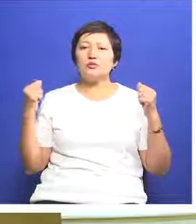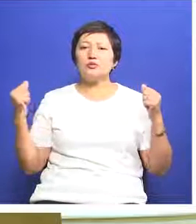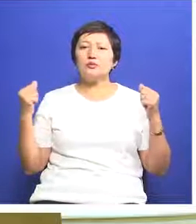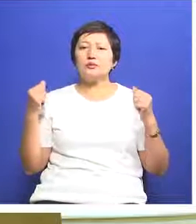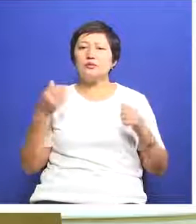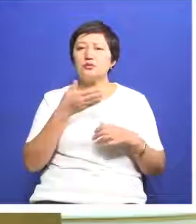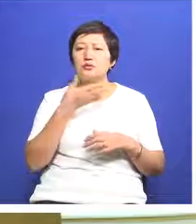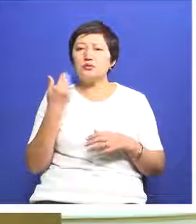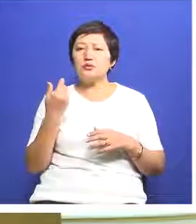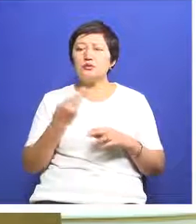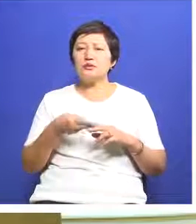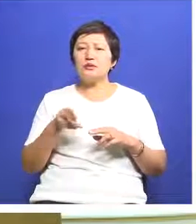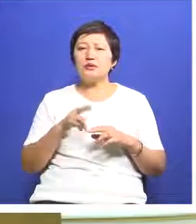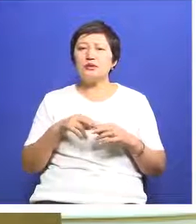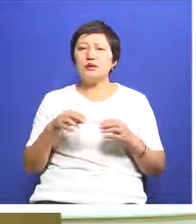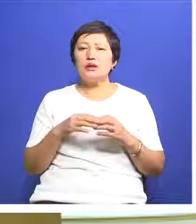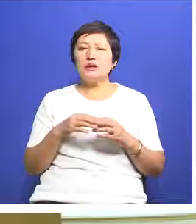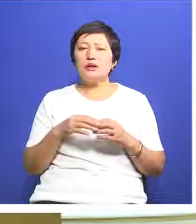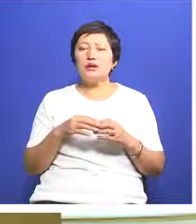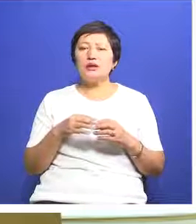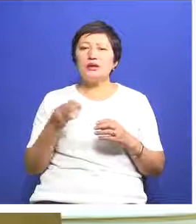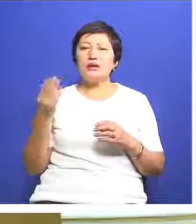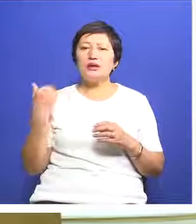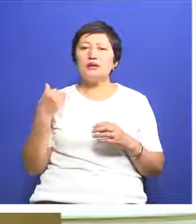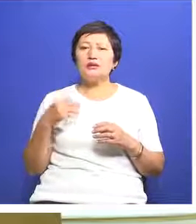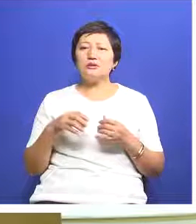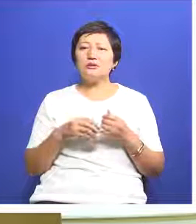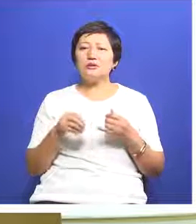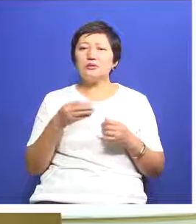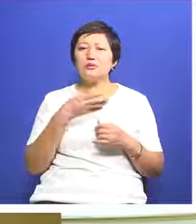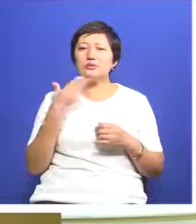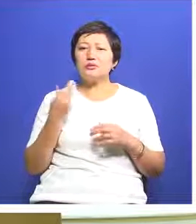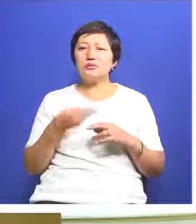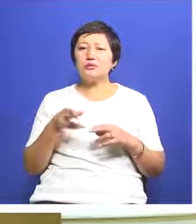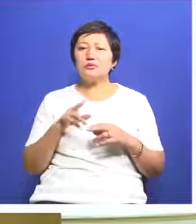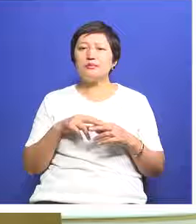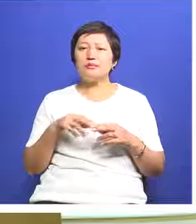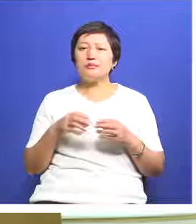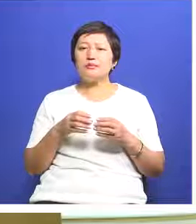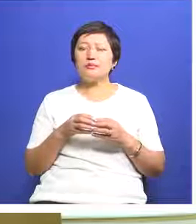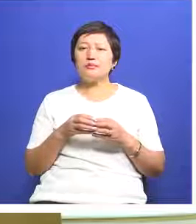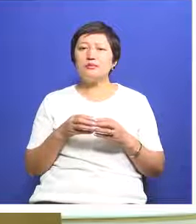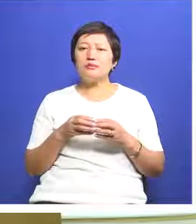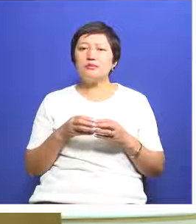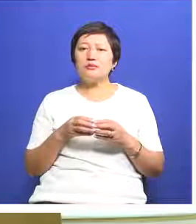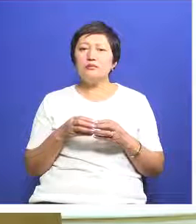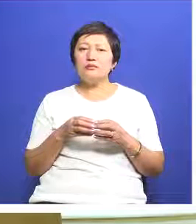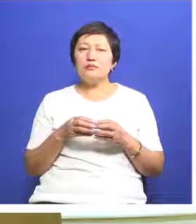нелеріміз жоқ деп бір спорттан кейін қалған жеріміз жоқ бізде мынау